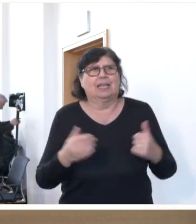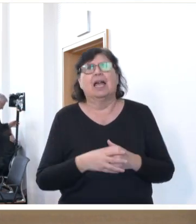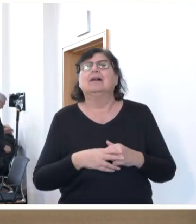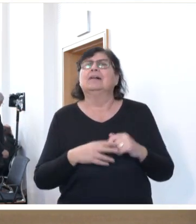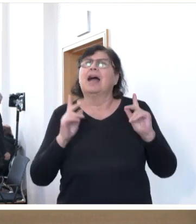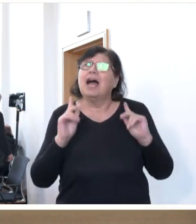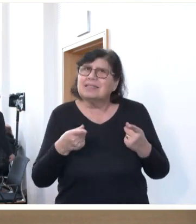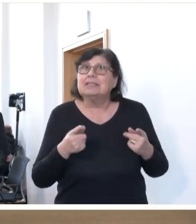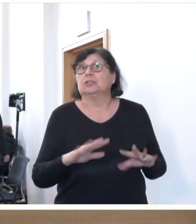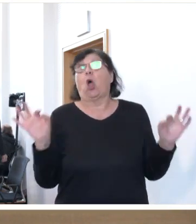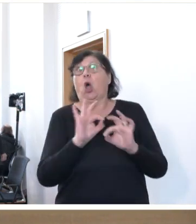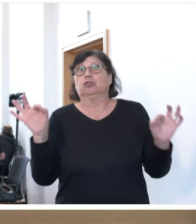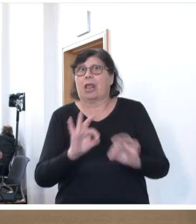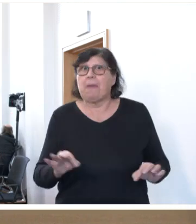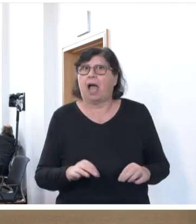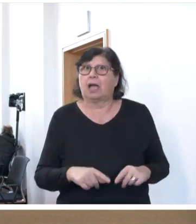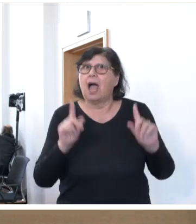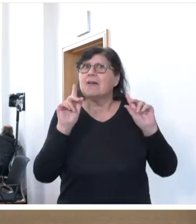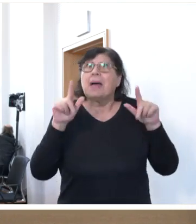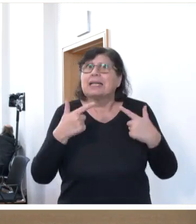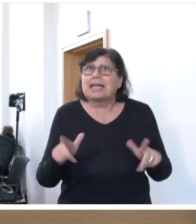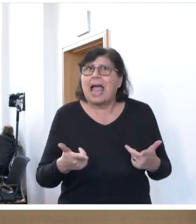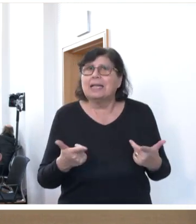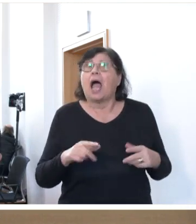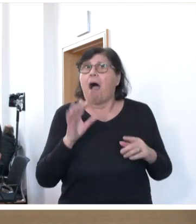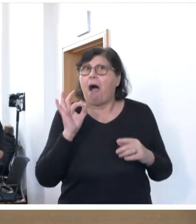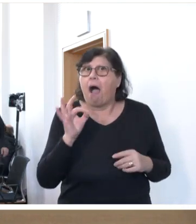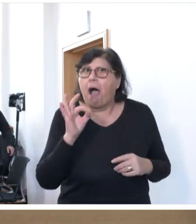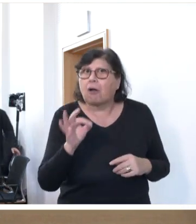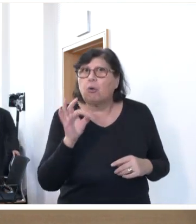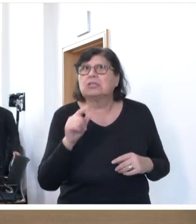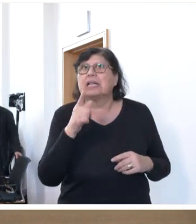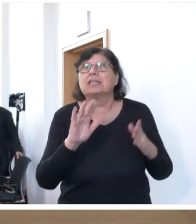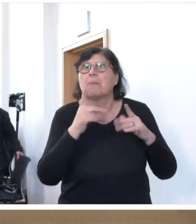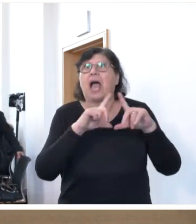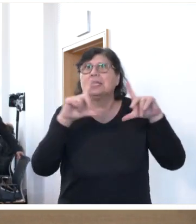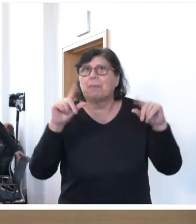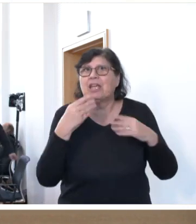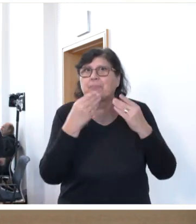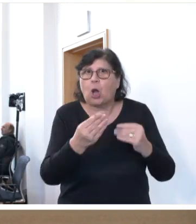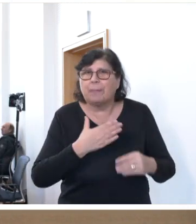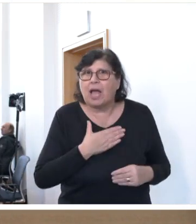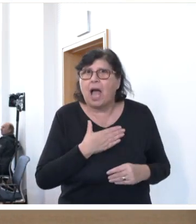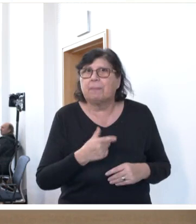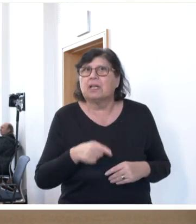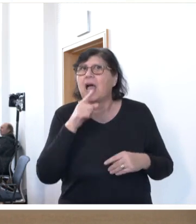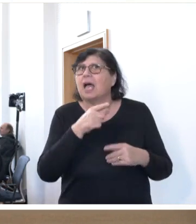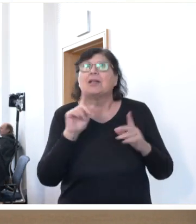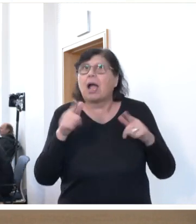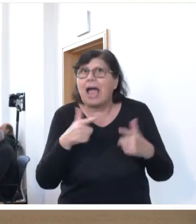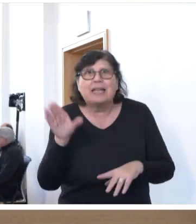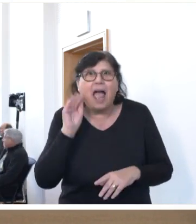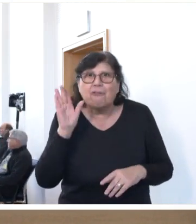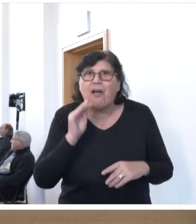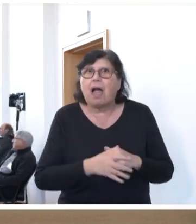Dann, das ist ja noch schlimmer, wenn man gar keine... Gut, dass Sie den Brandbrief bekommen haben, sonst hätten Sie ja noch nicht mal eine Erfahrung.